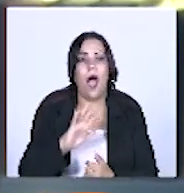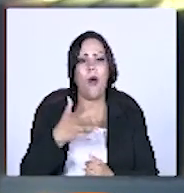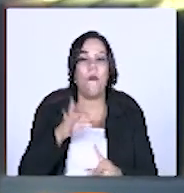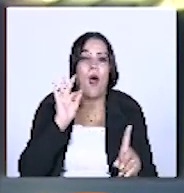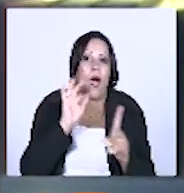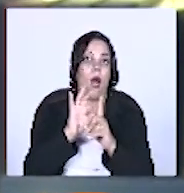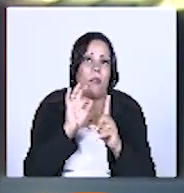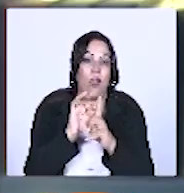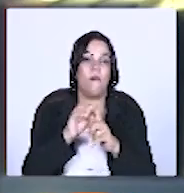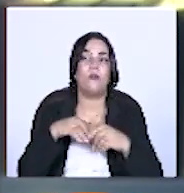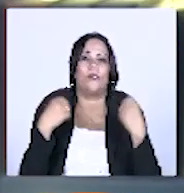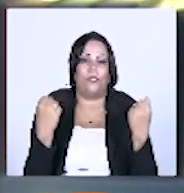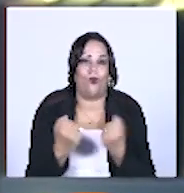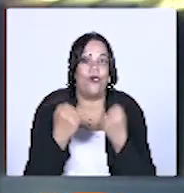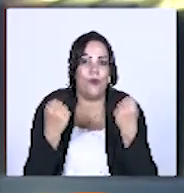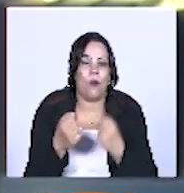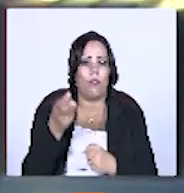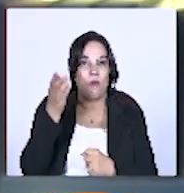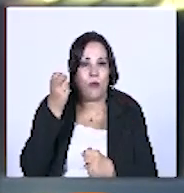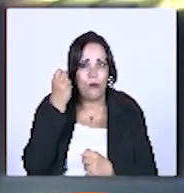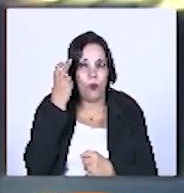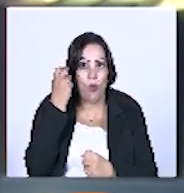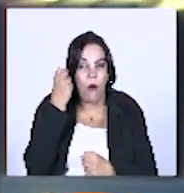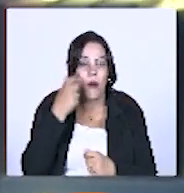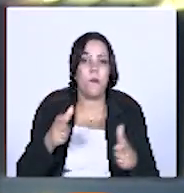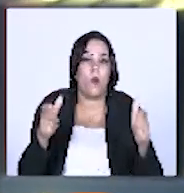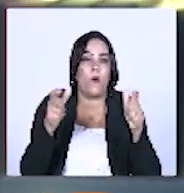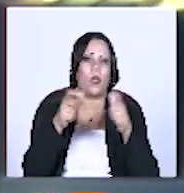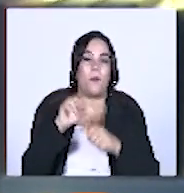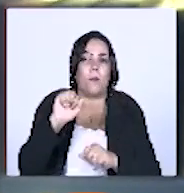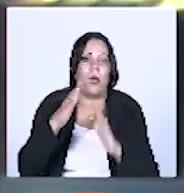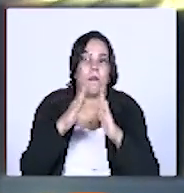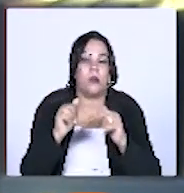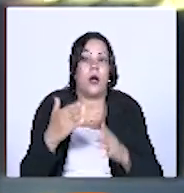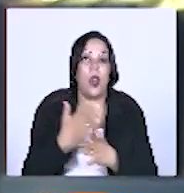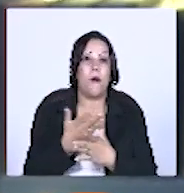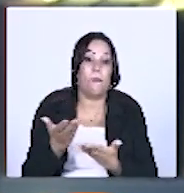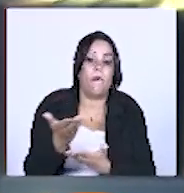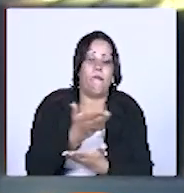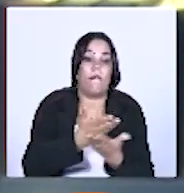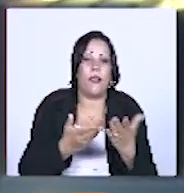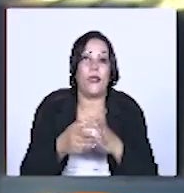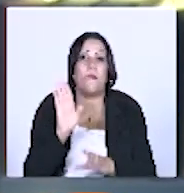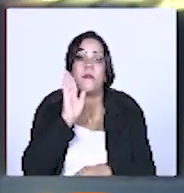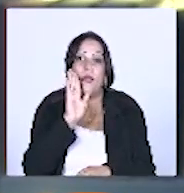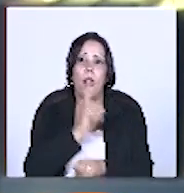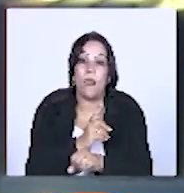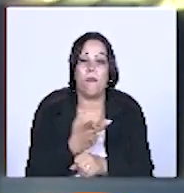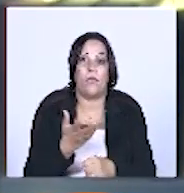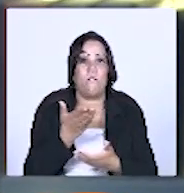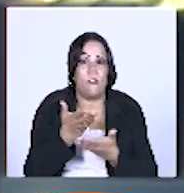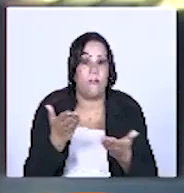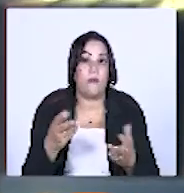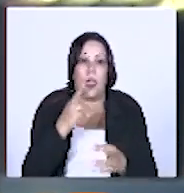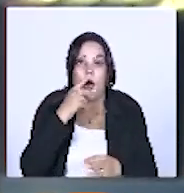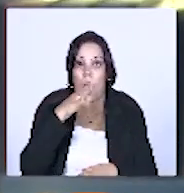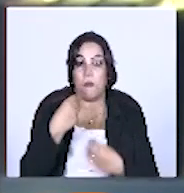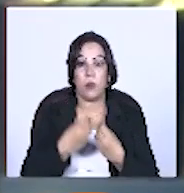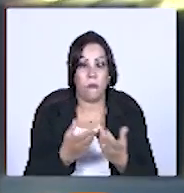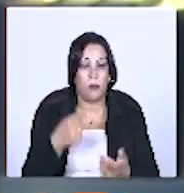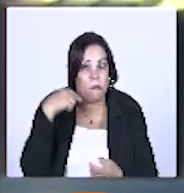اهداف النشاط الثقافي للمجتمع المدني ان هو بيفتح المجال قدام ندوه قدام لقاء الناس تعبر عن وجهه